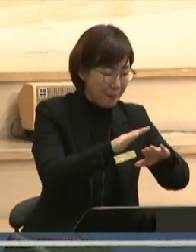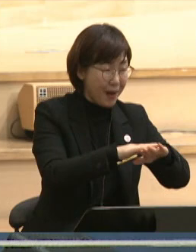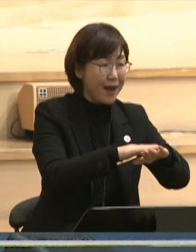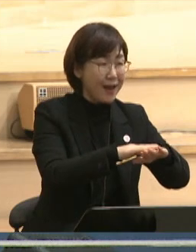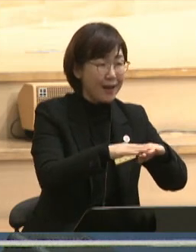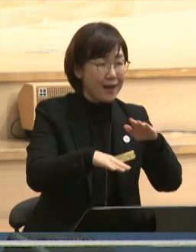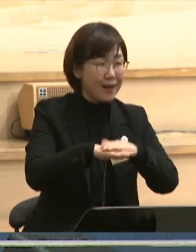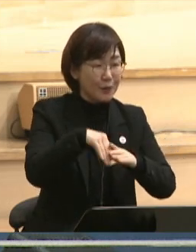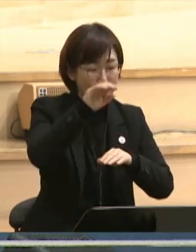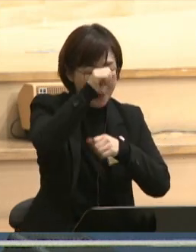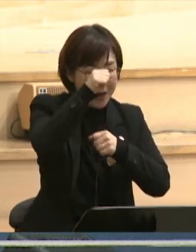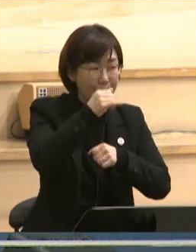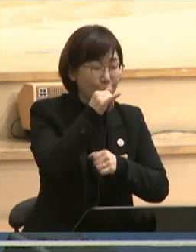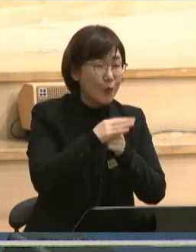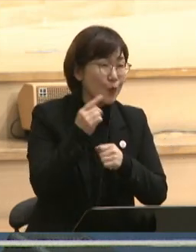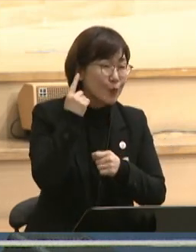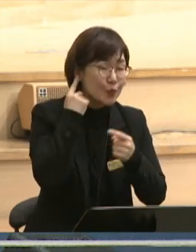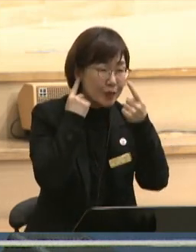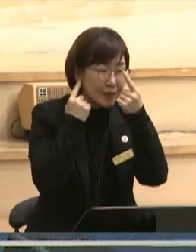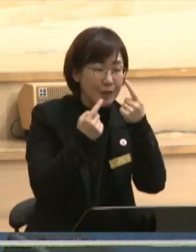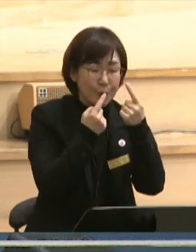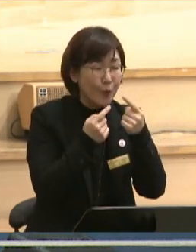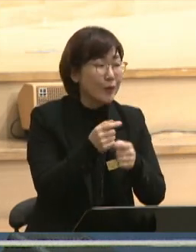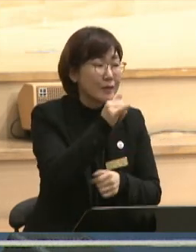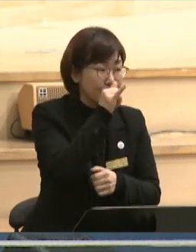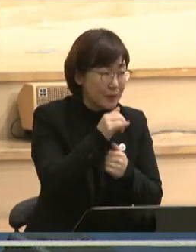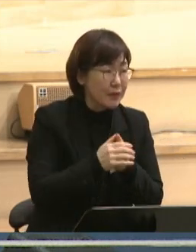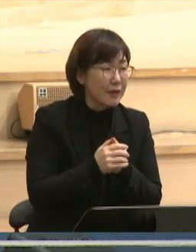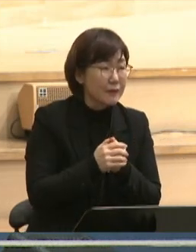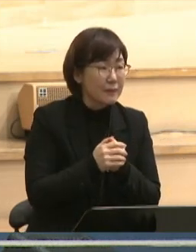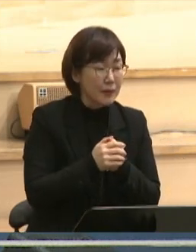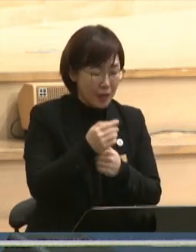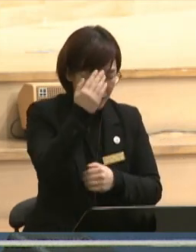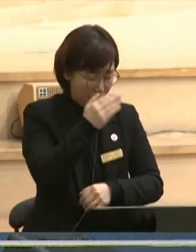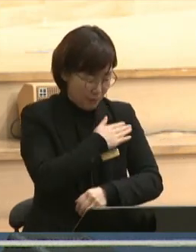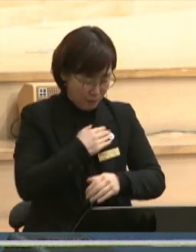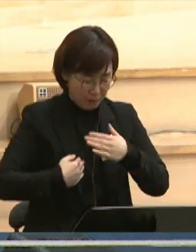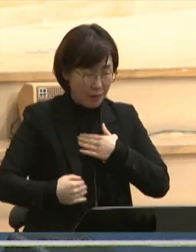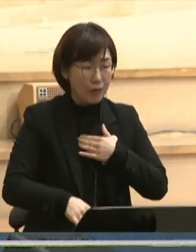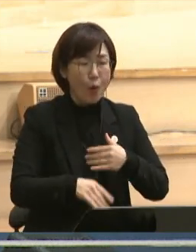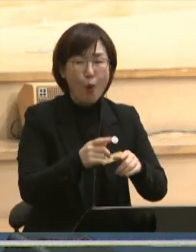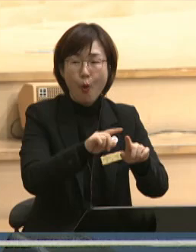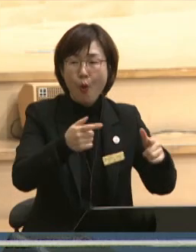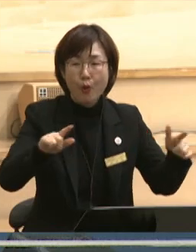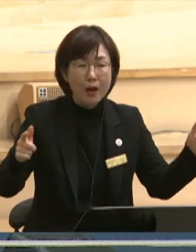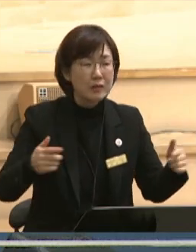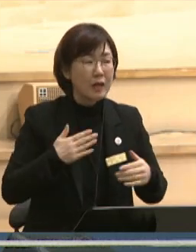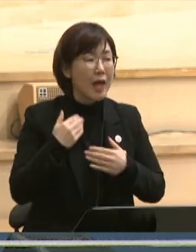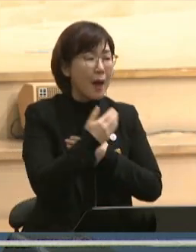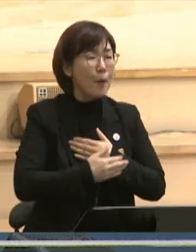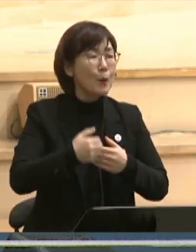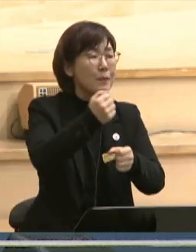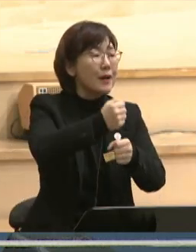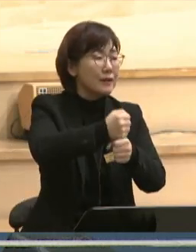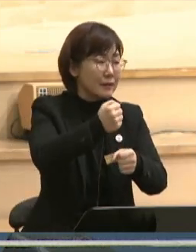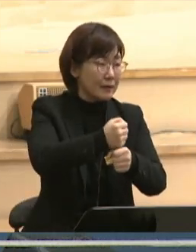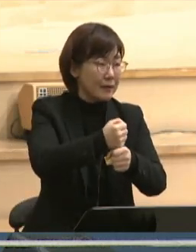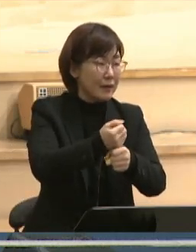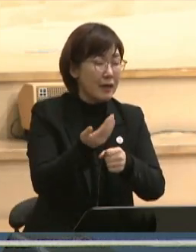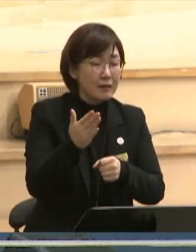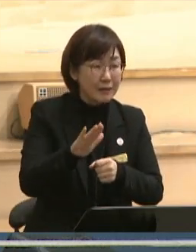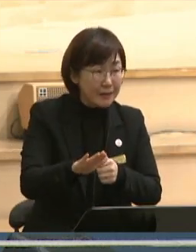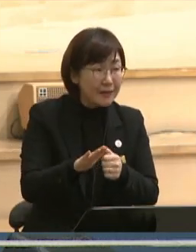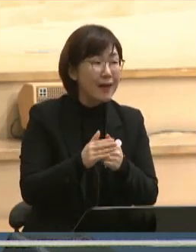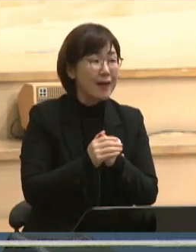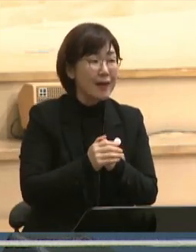있죠 눈도 있고 귀도 있습니다 여러 지체들이 우리의 몸을 구성하고 있습니다 그런데 사실 다